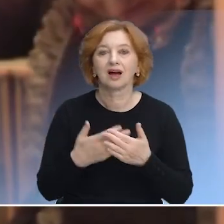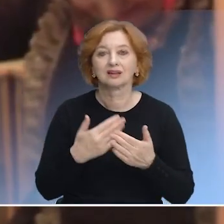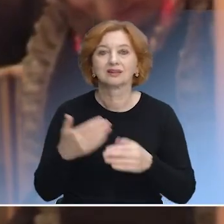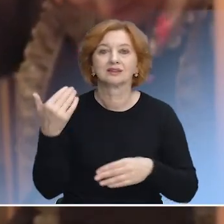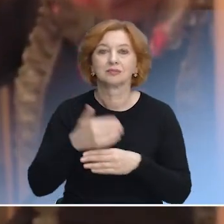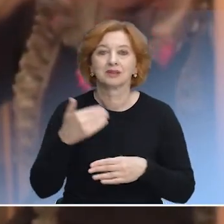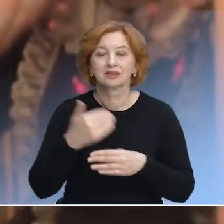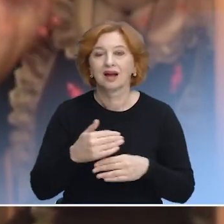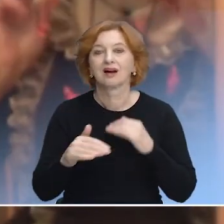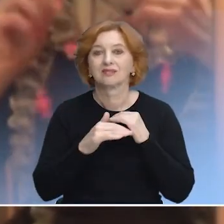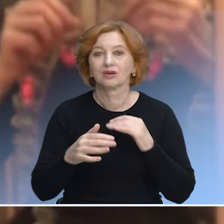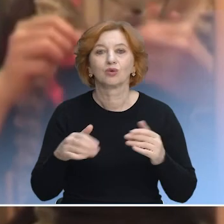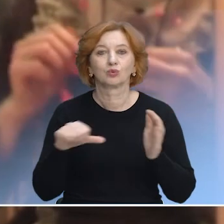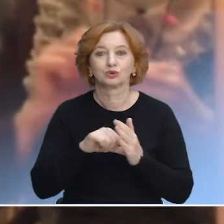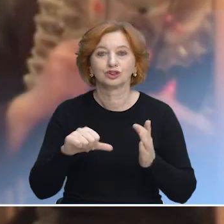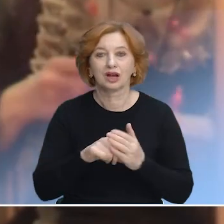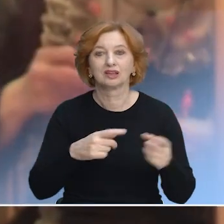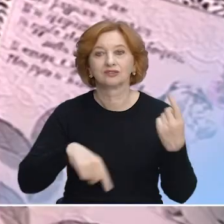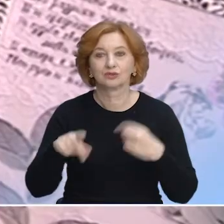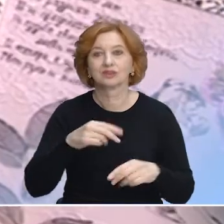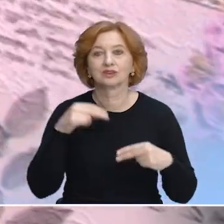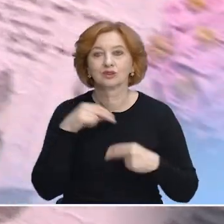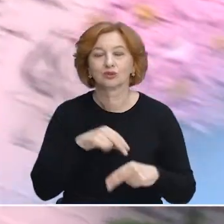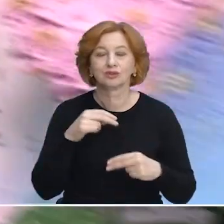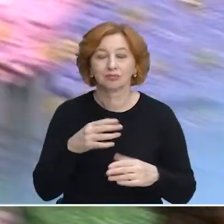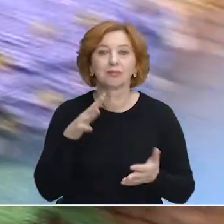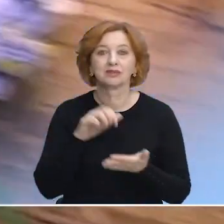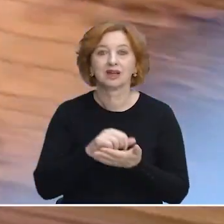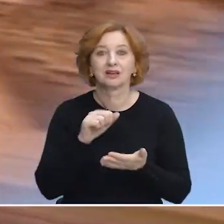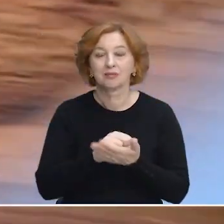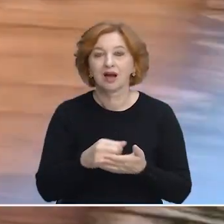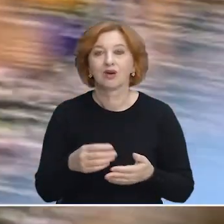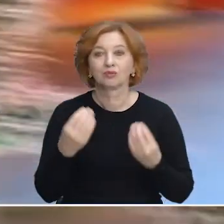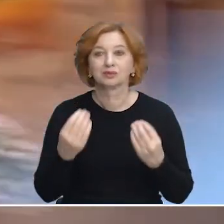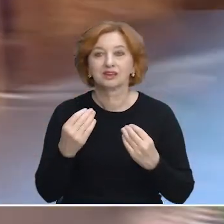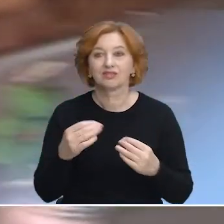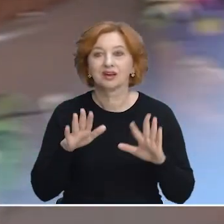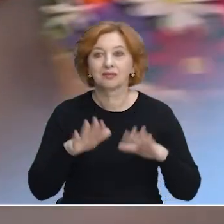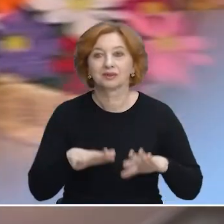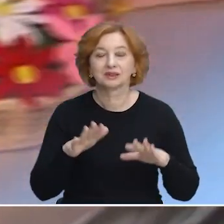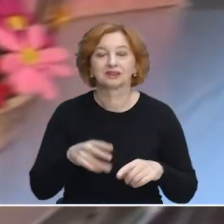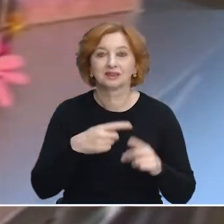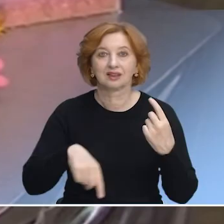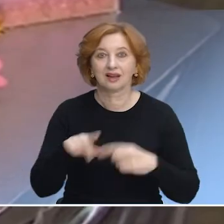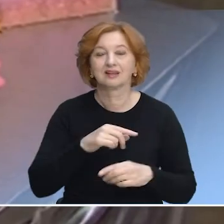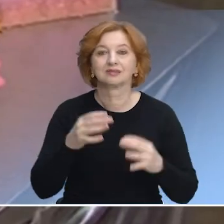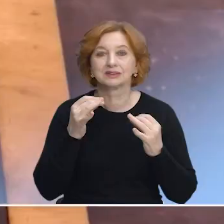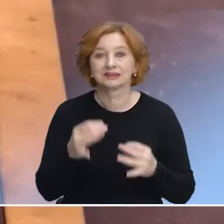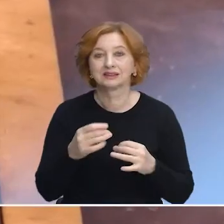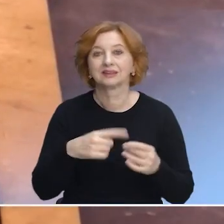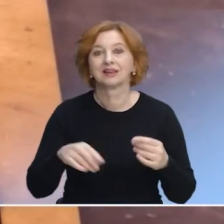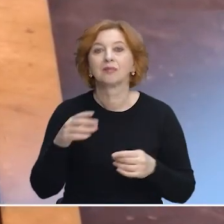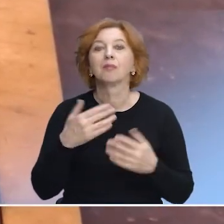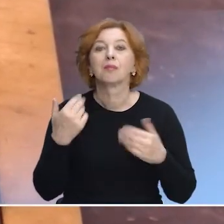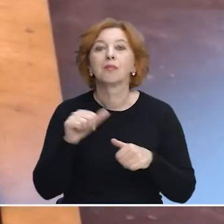и участвуют в театральных конкурсах, занимая призовые места. Декоративно-прикладное искусство также по силам этим удивительным людям. Но